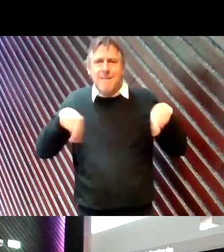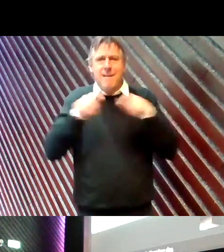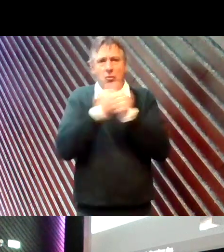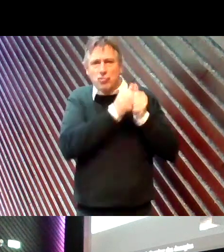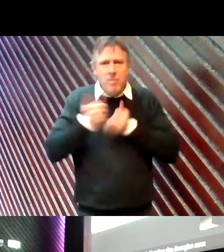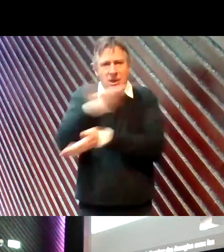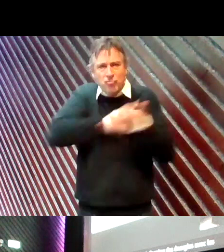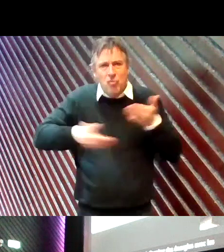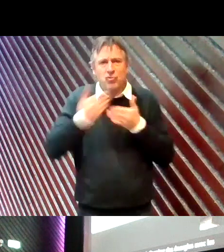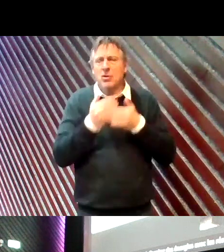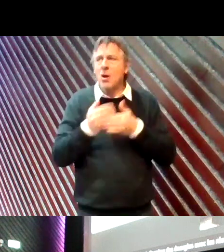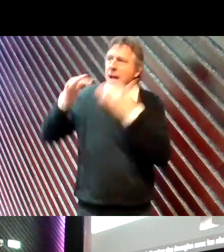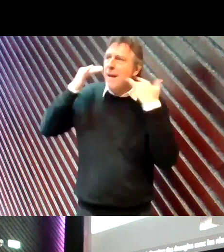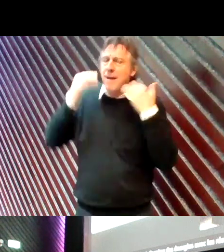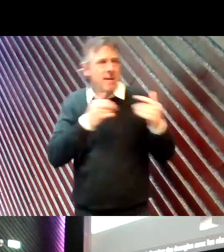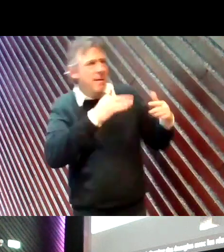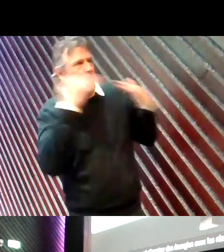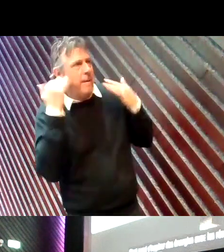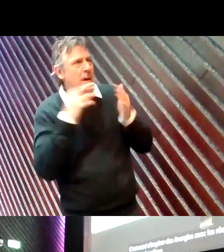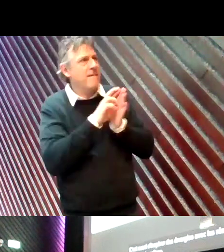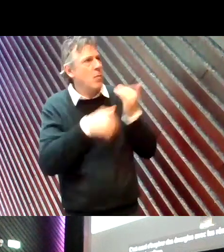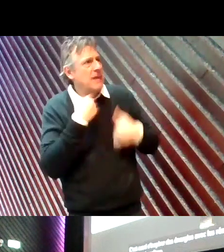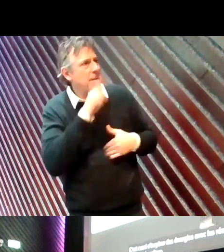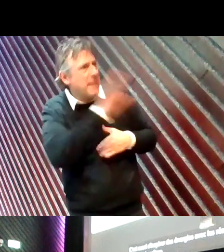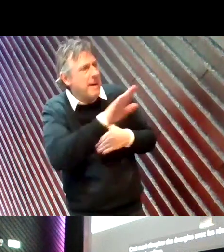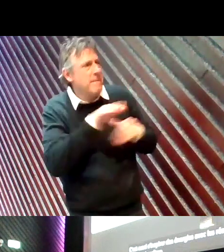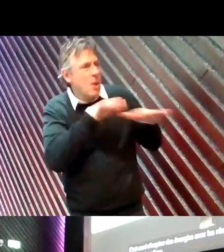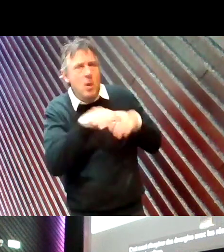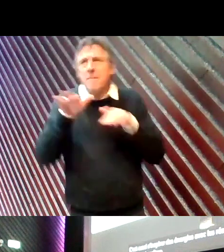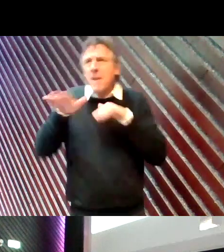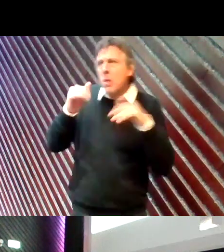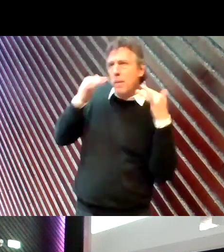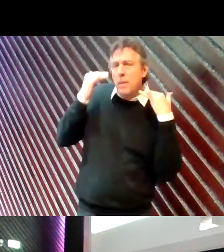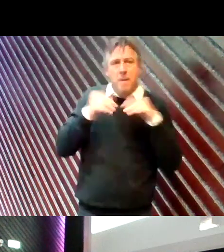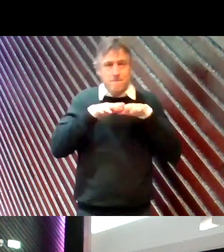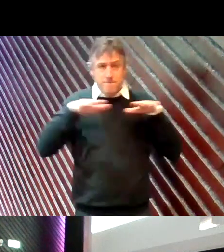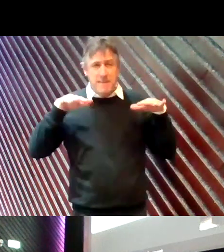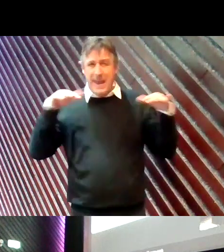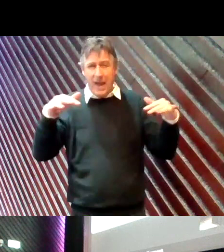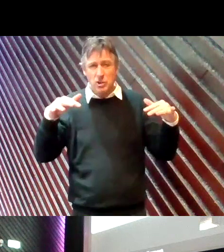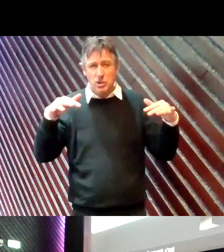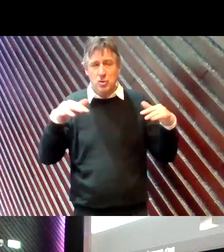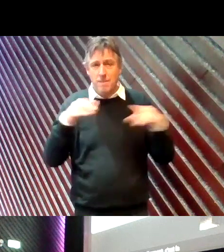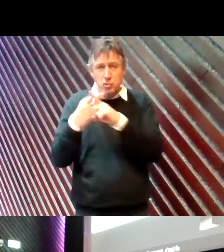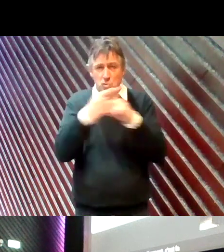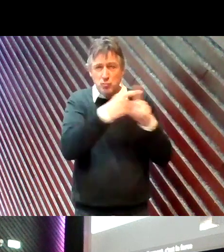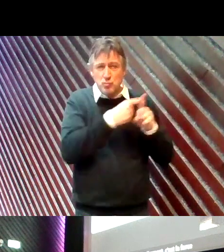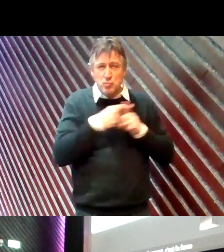référents handicapés, mais très objectivement, c'est la force collective et le maillage pour tous avec tous qui pourra